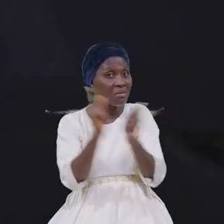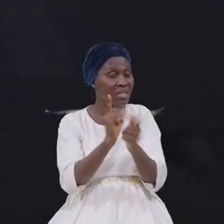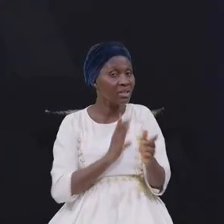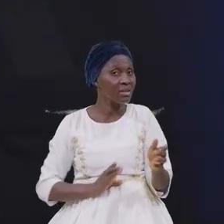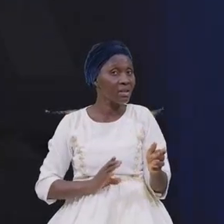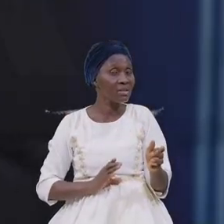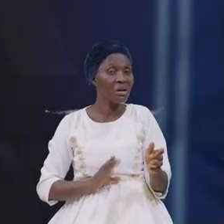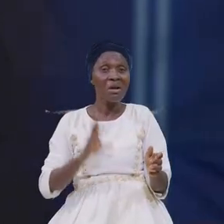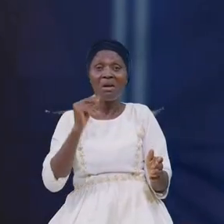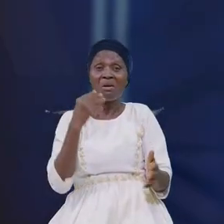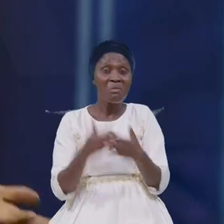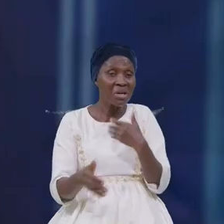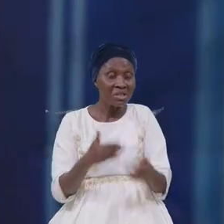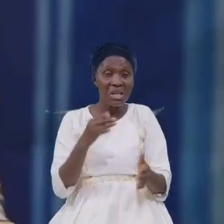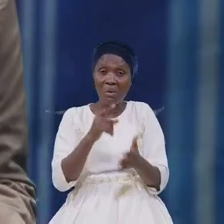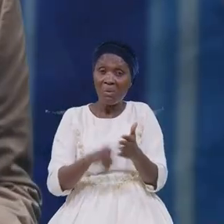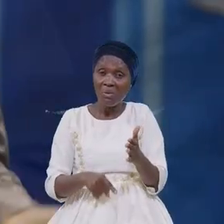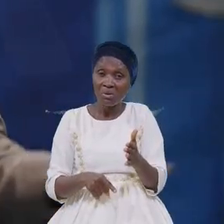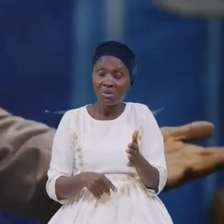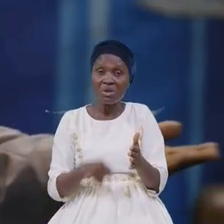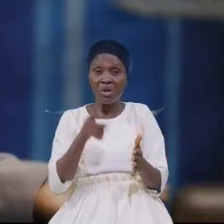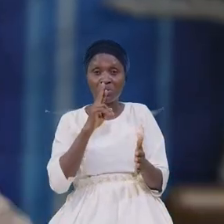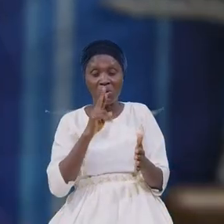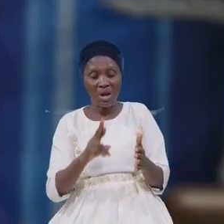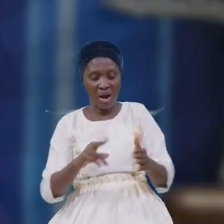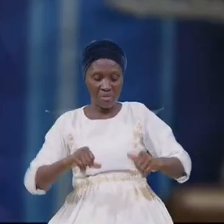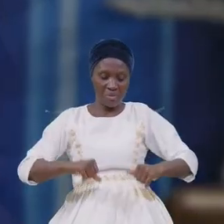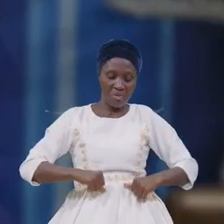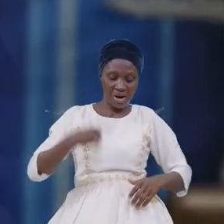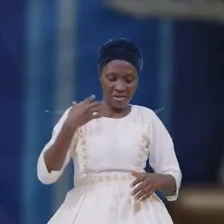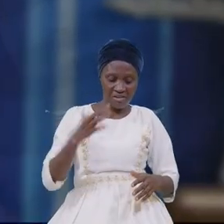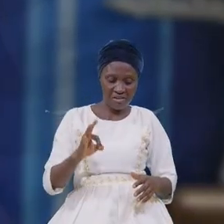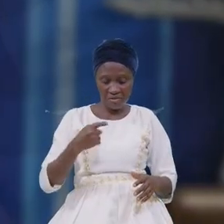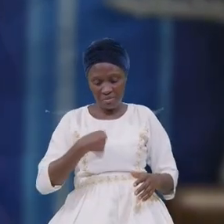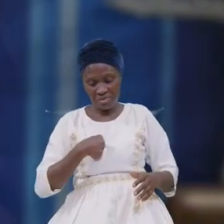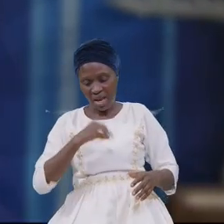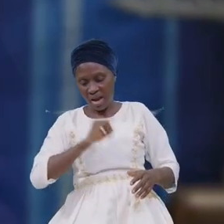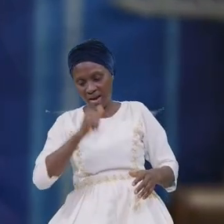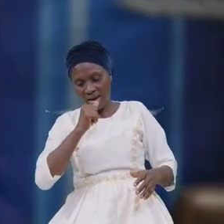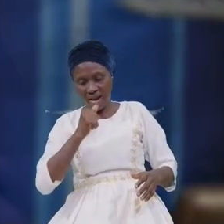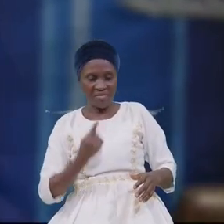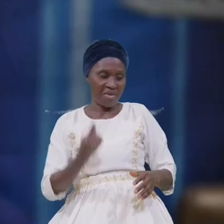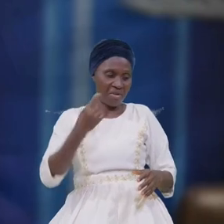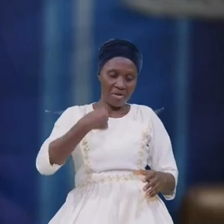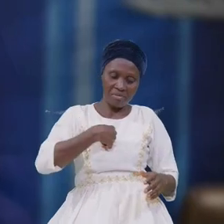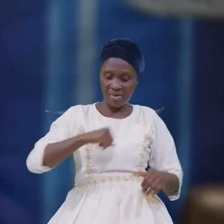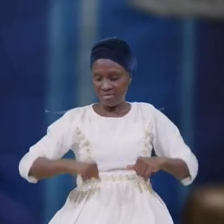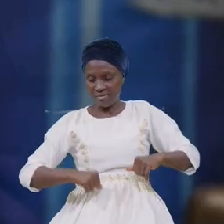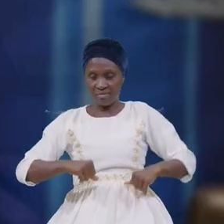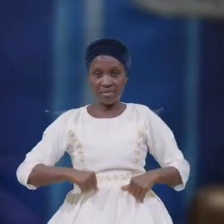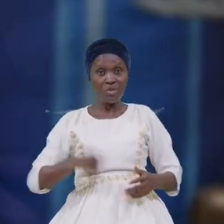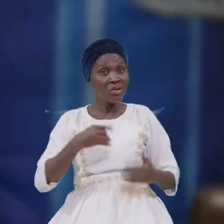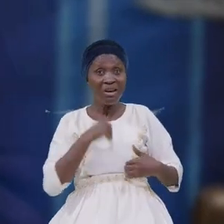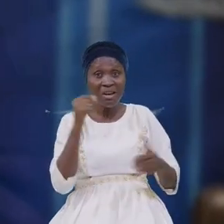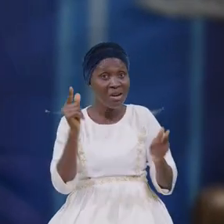n'avez pas rencontré Christ, quel que soit ce don Vous êtes fiers? Je suis